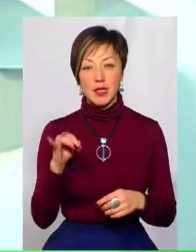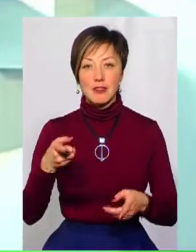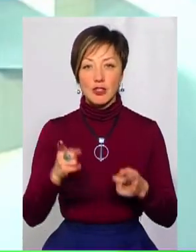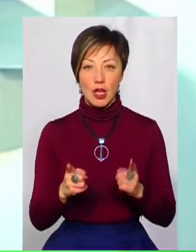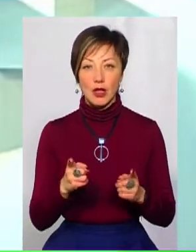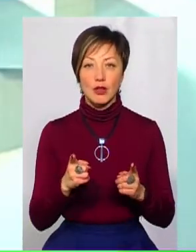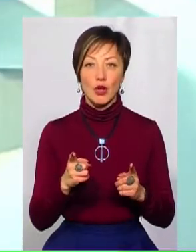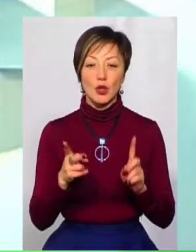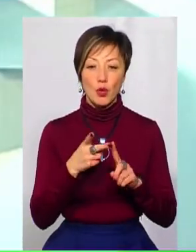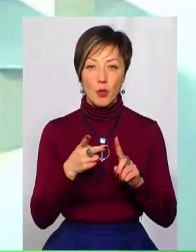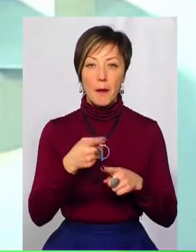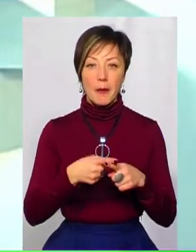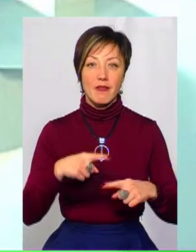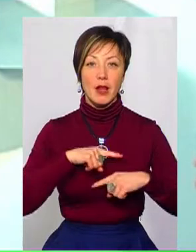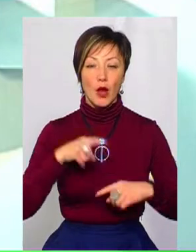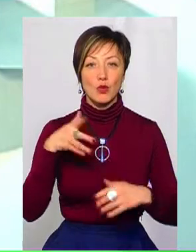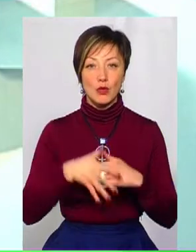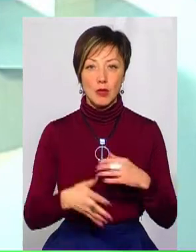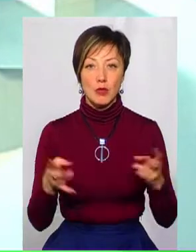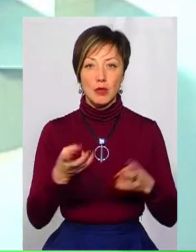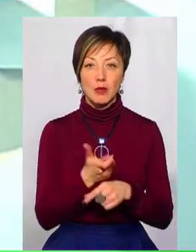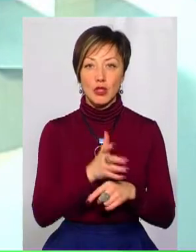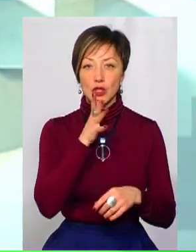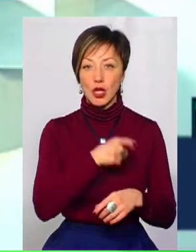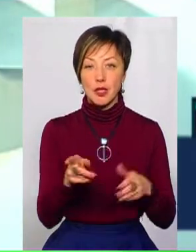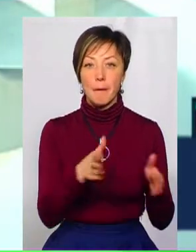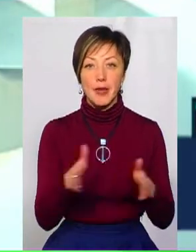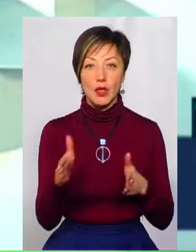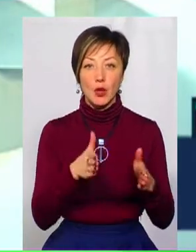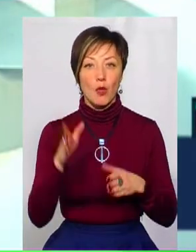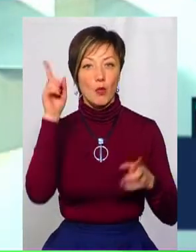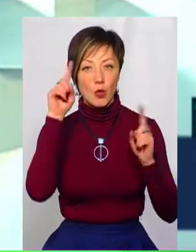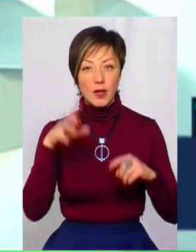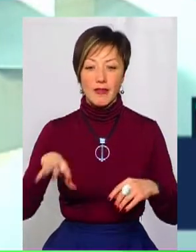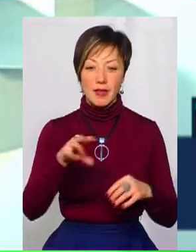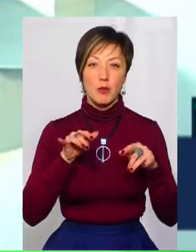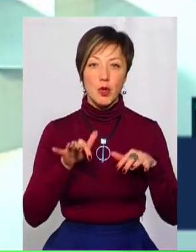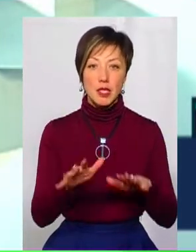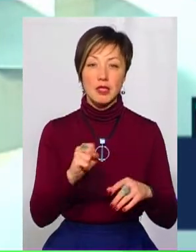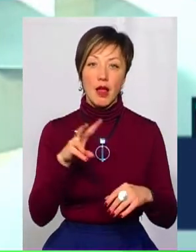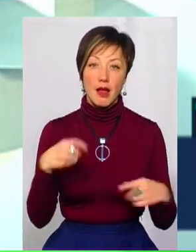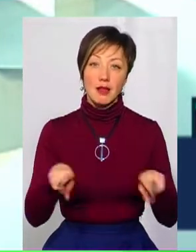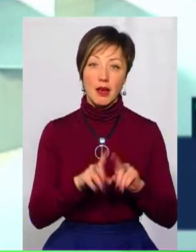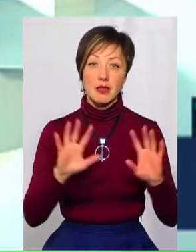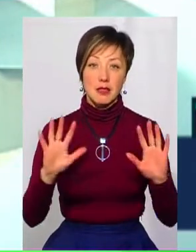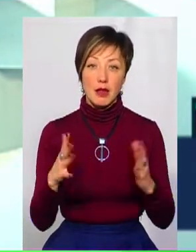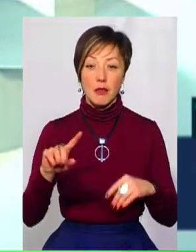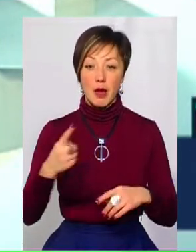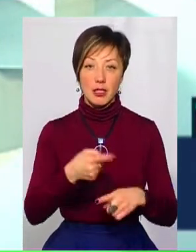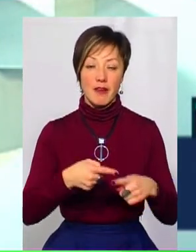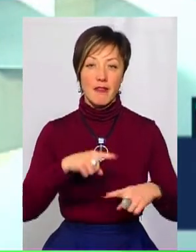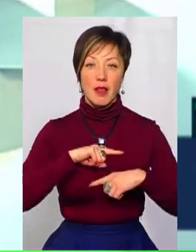виступати у 2-му півфіналі. Плюс я розуміла, що мені потрібно більше часу на підготовку, адже мультик і весь цей процес. Але так сталося, що перший півфінал за